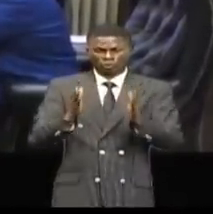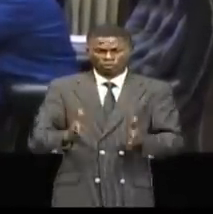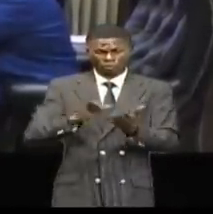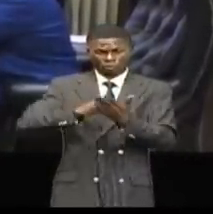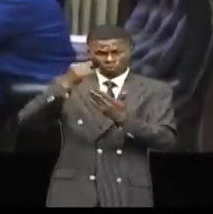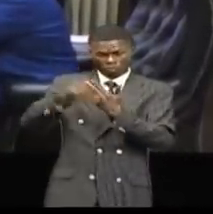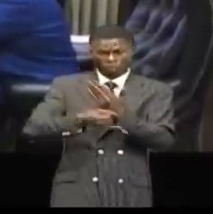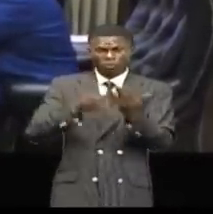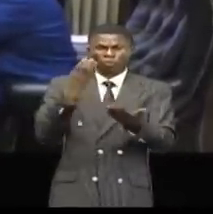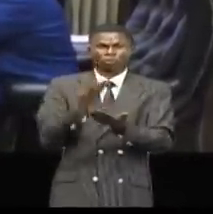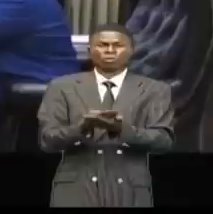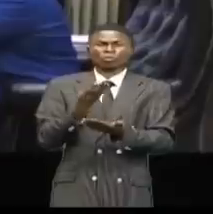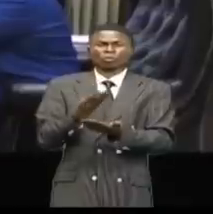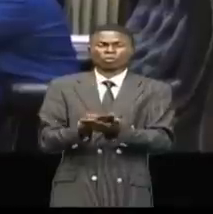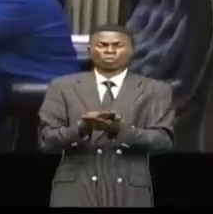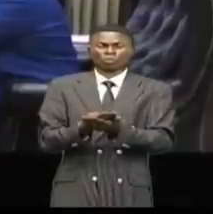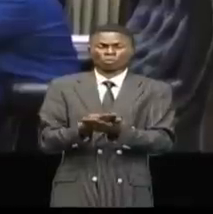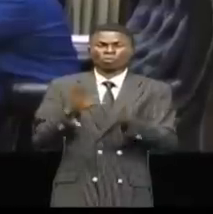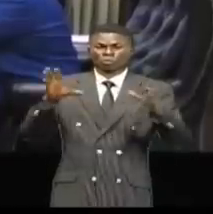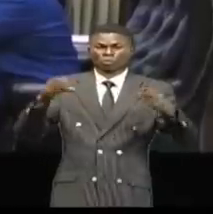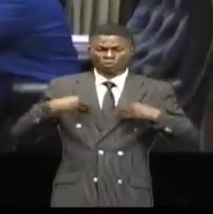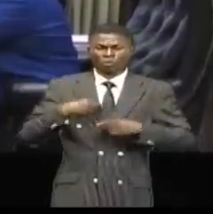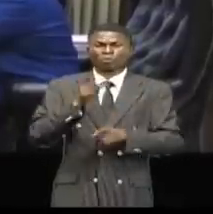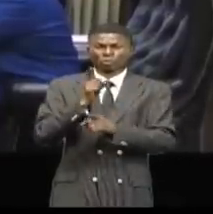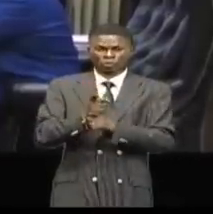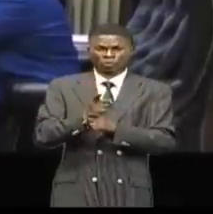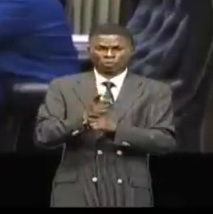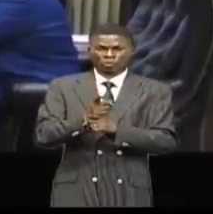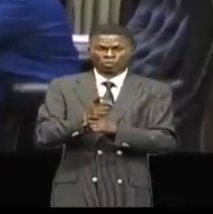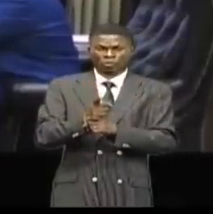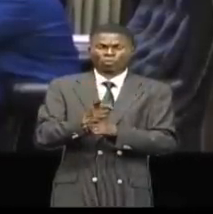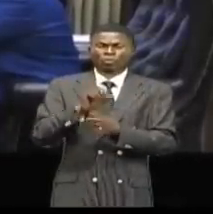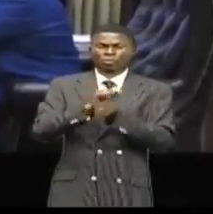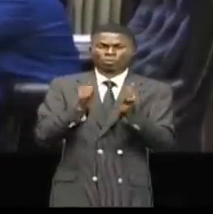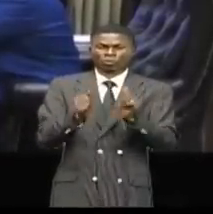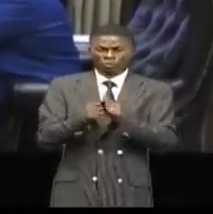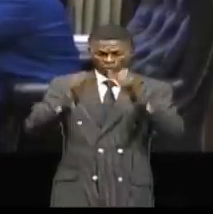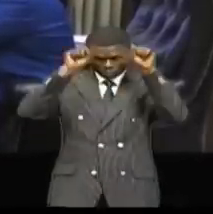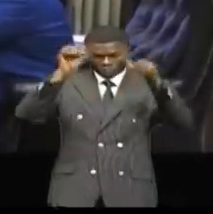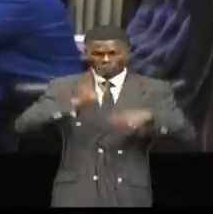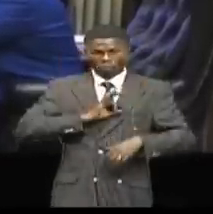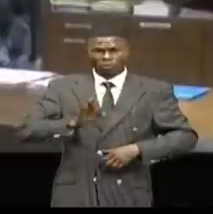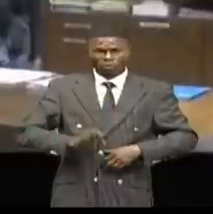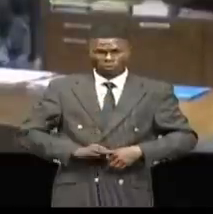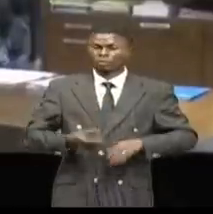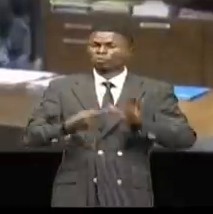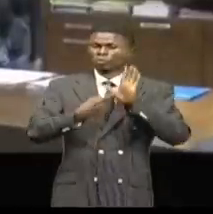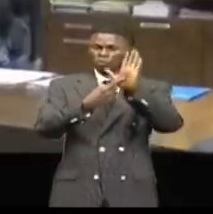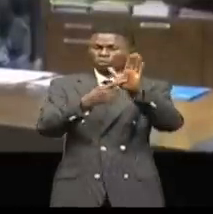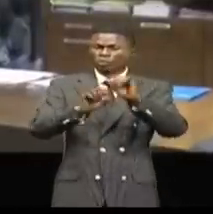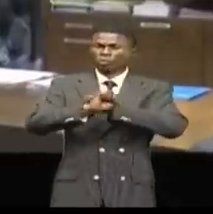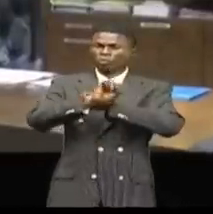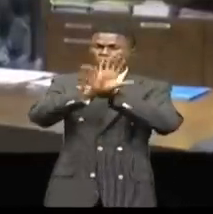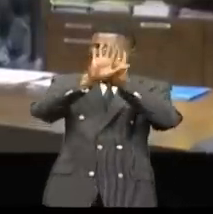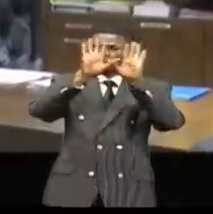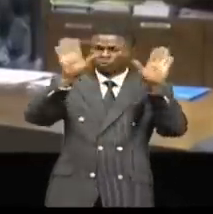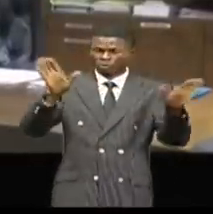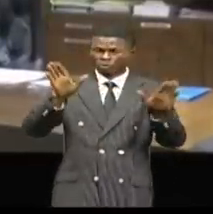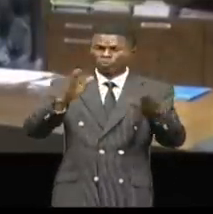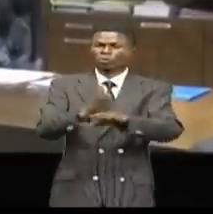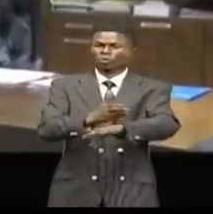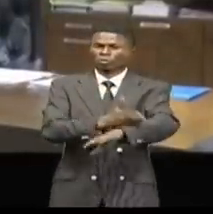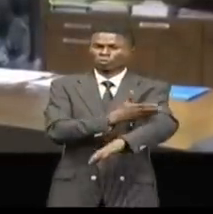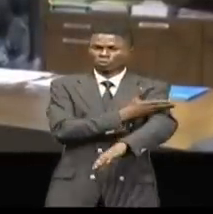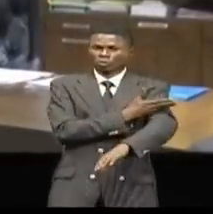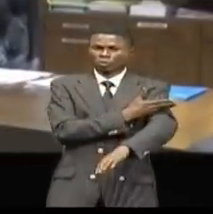projets du budget confirment effectivement les prédictions du chef de l'État et démontrent clairement un accroissement